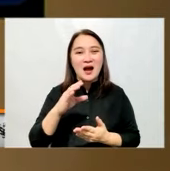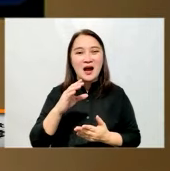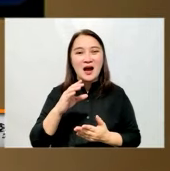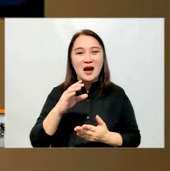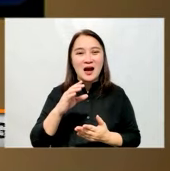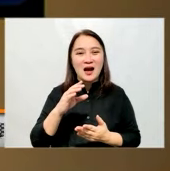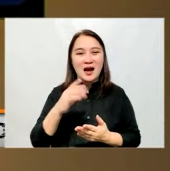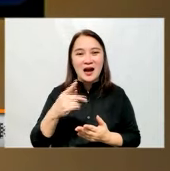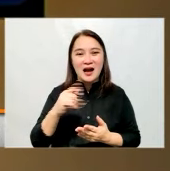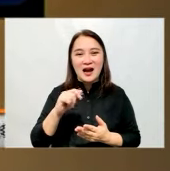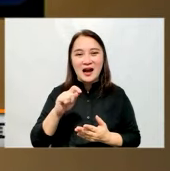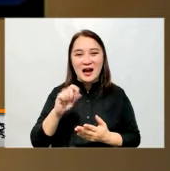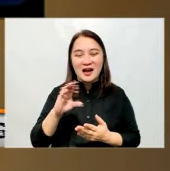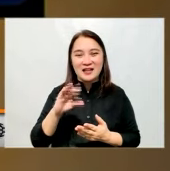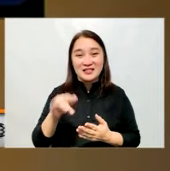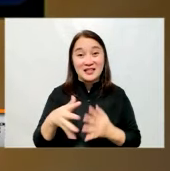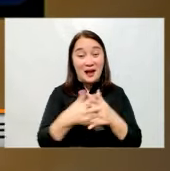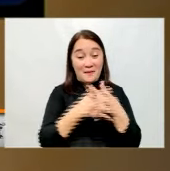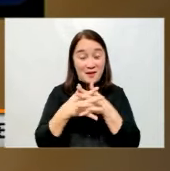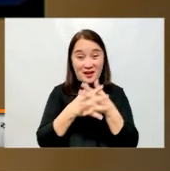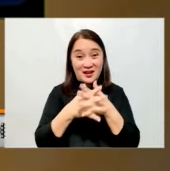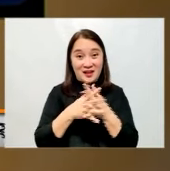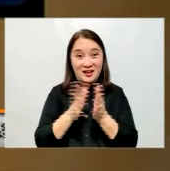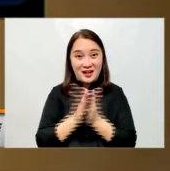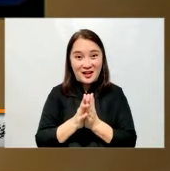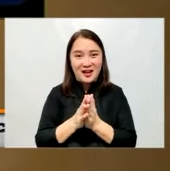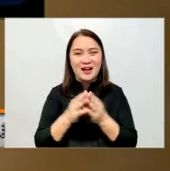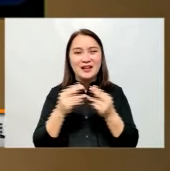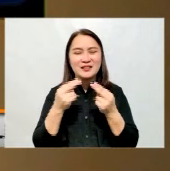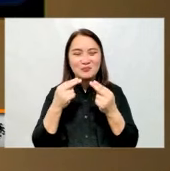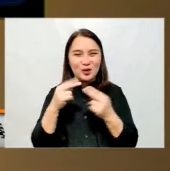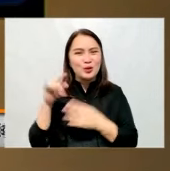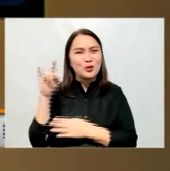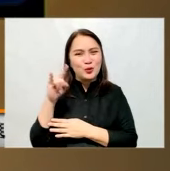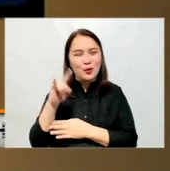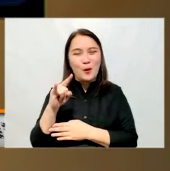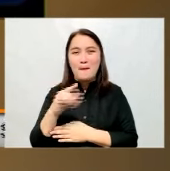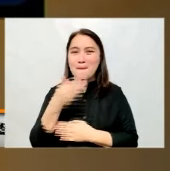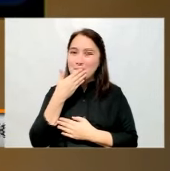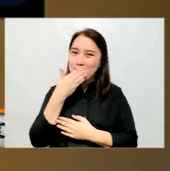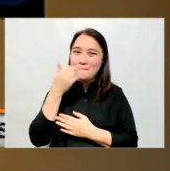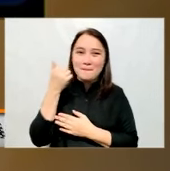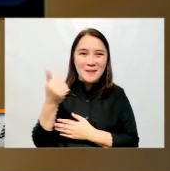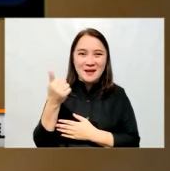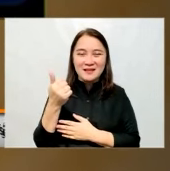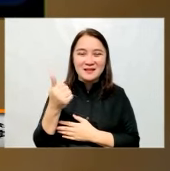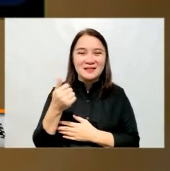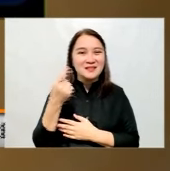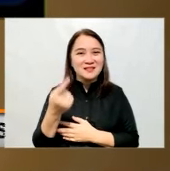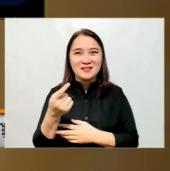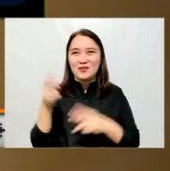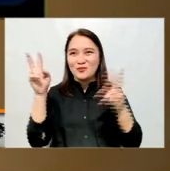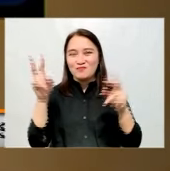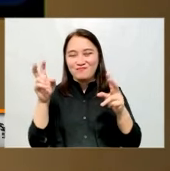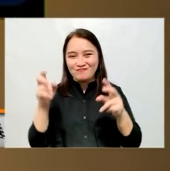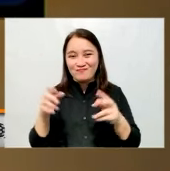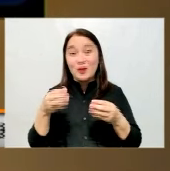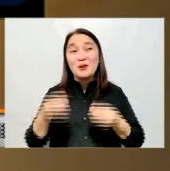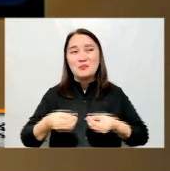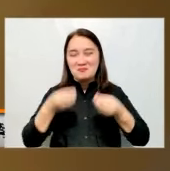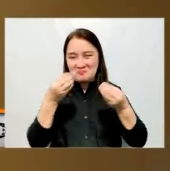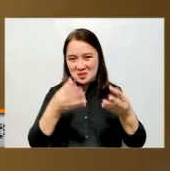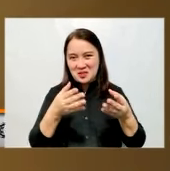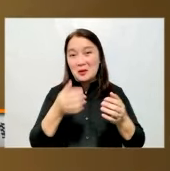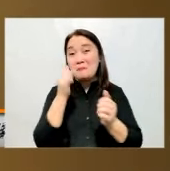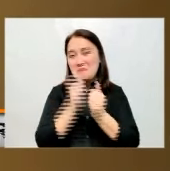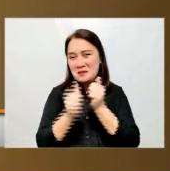American publication na Variety. Lahat ng best one-liners ng pelikula na bigyan ng hustisya ni Liza.